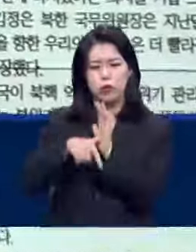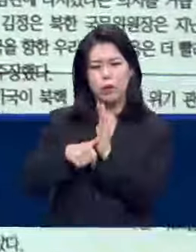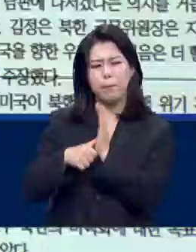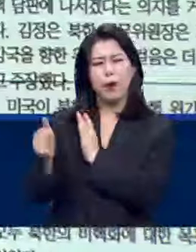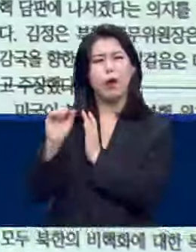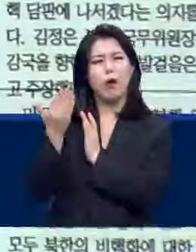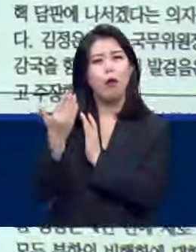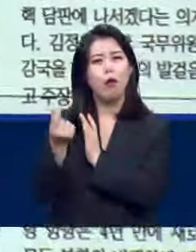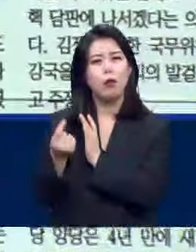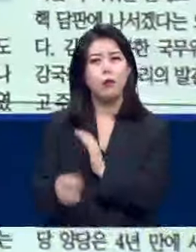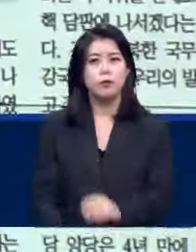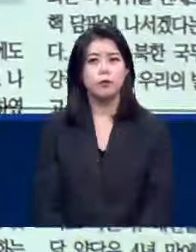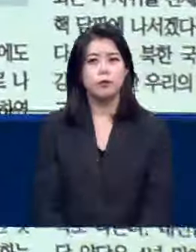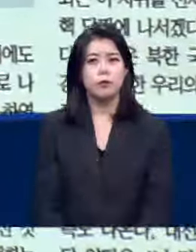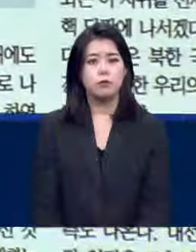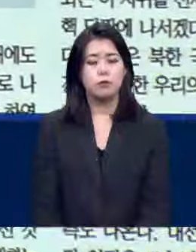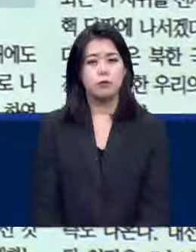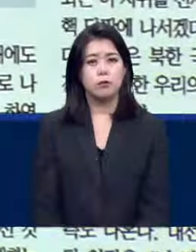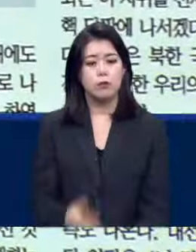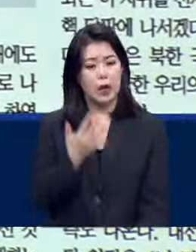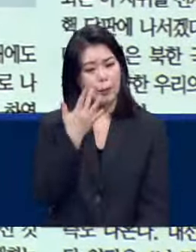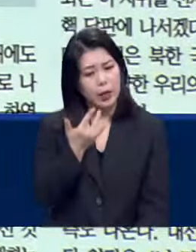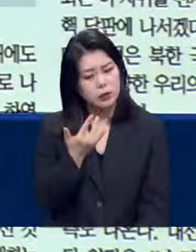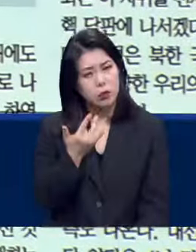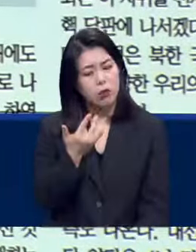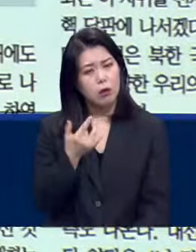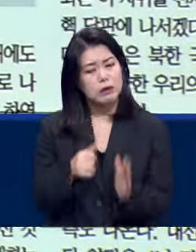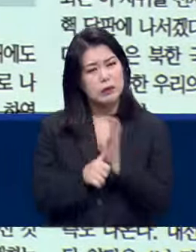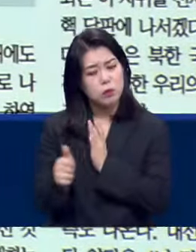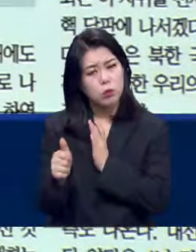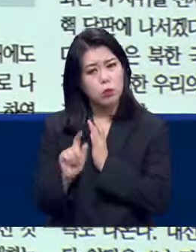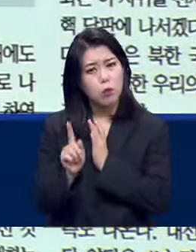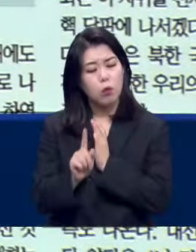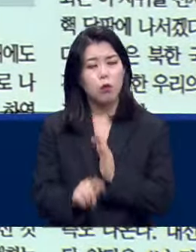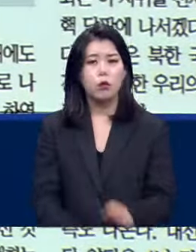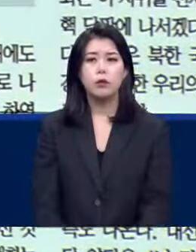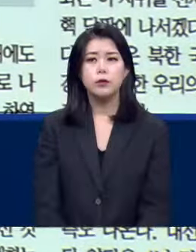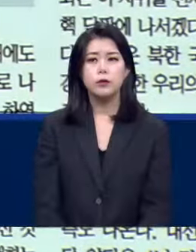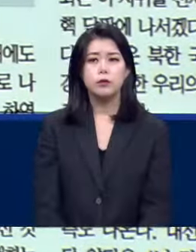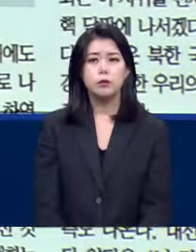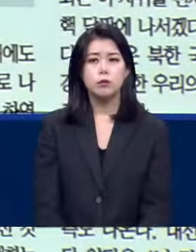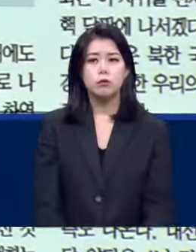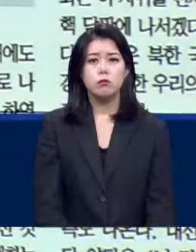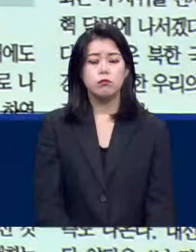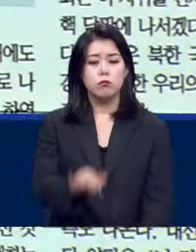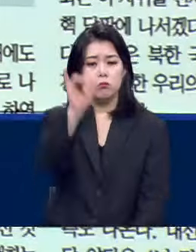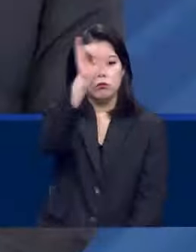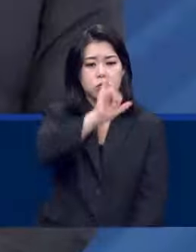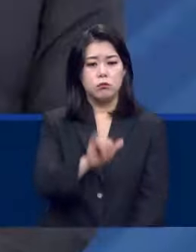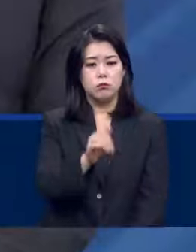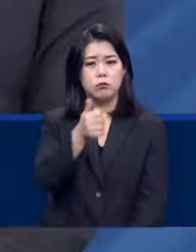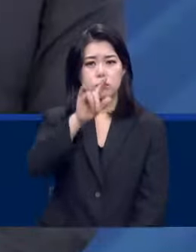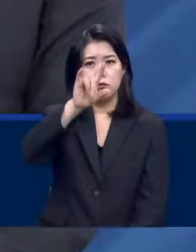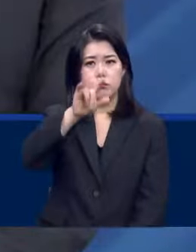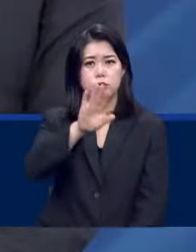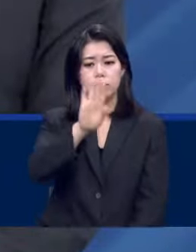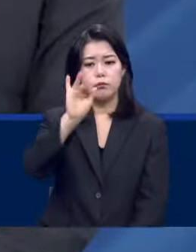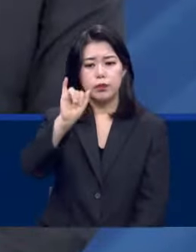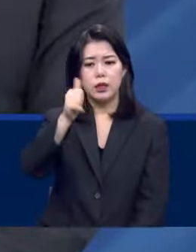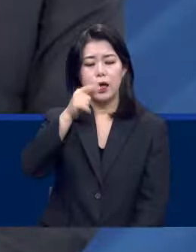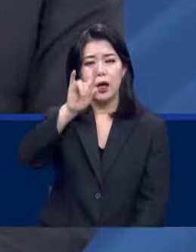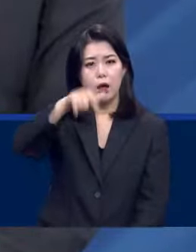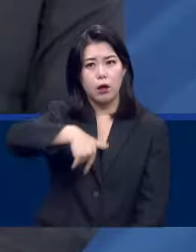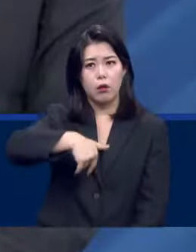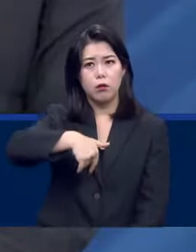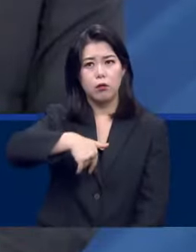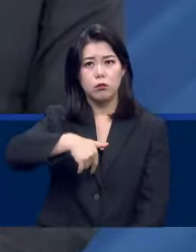같다라고 했는데 교수님 글쎄요 잘 모르겠는게 이게 문 한반도 비핵화 완성이라는 문구가 신경을 많이